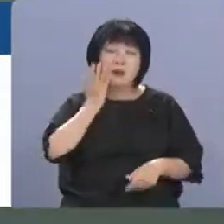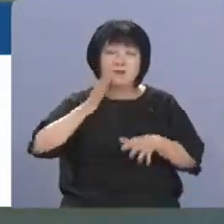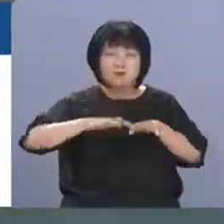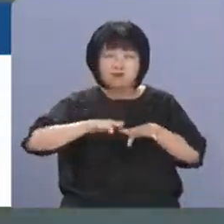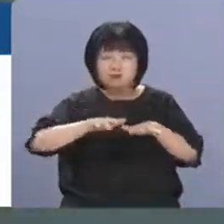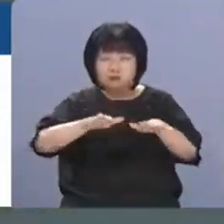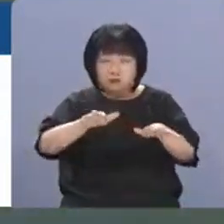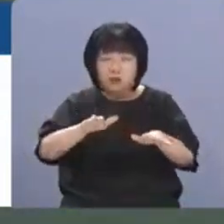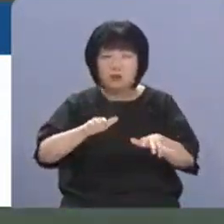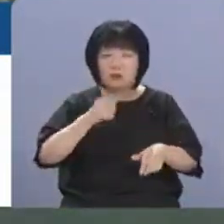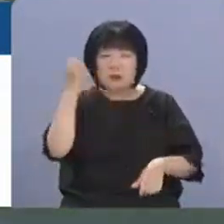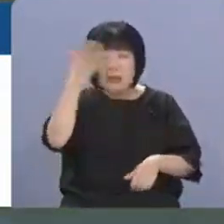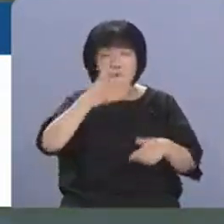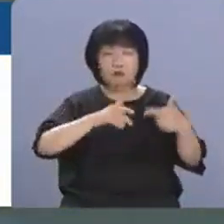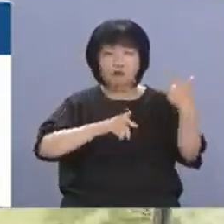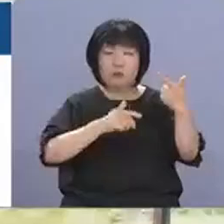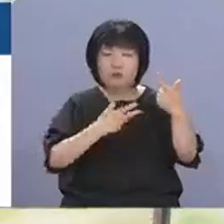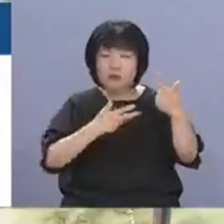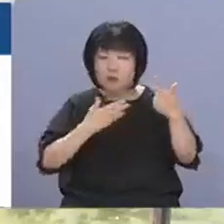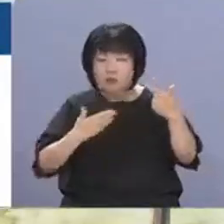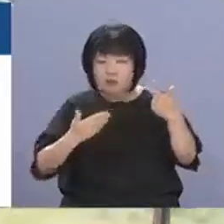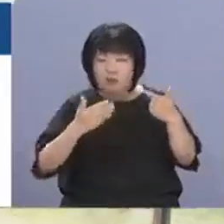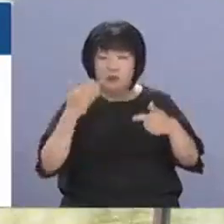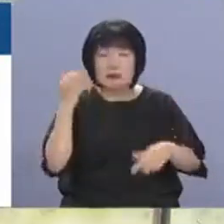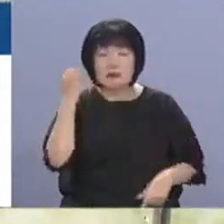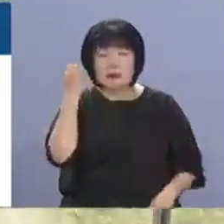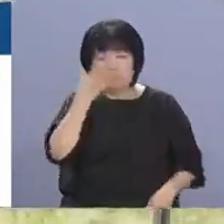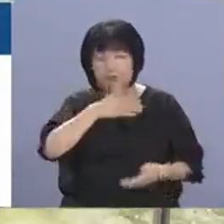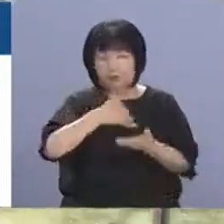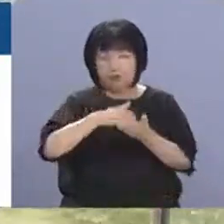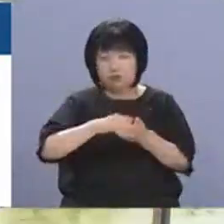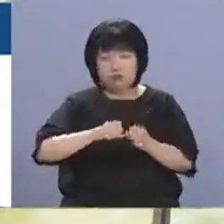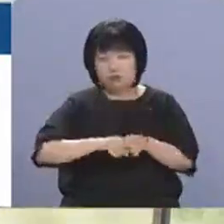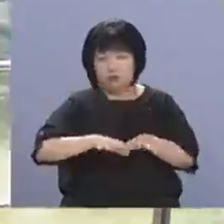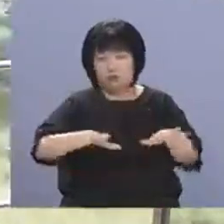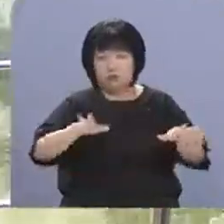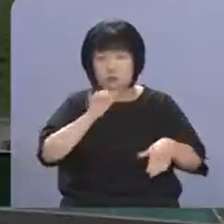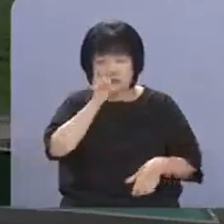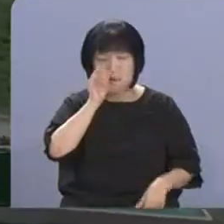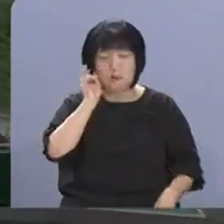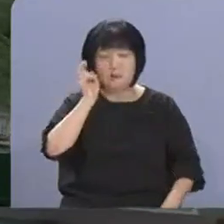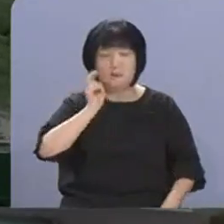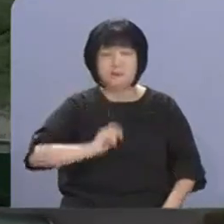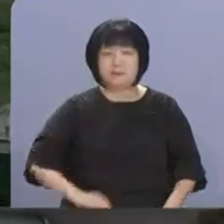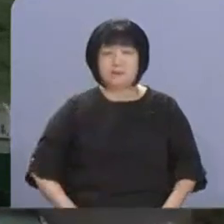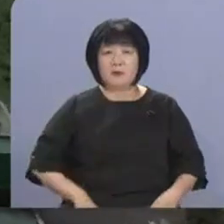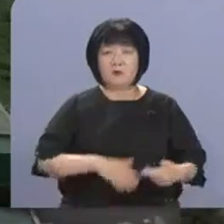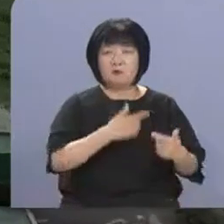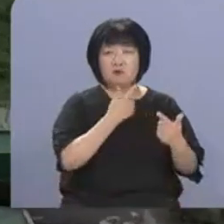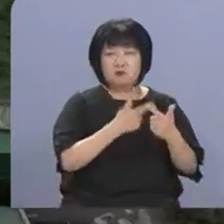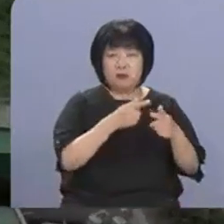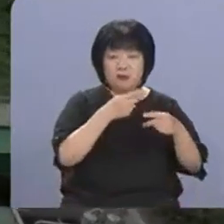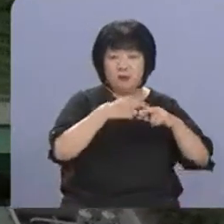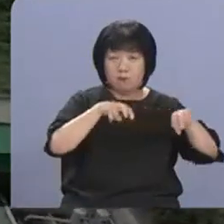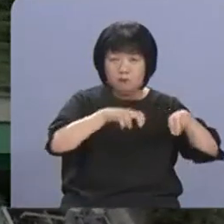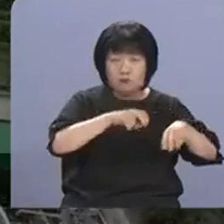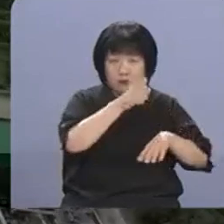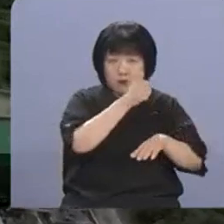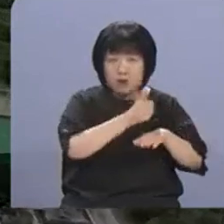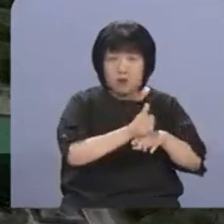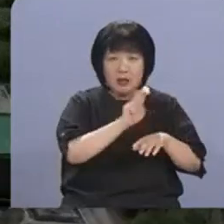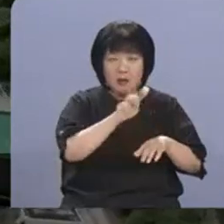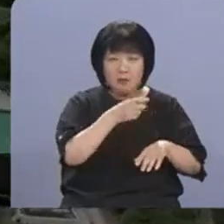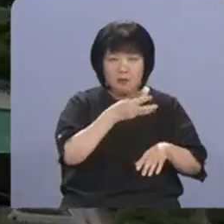6월 9일까지 갑자기 이제 좀 남조류 개체수가 증가하는 그런 상황이 있었습니다. 부산시의 분석 결과 물금 지점의